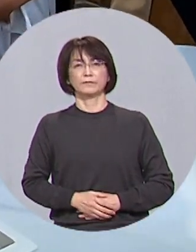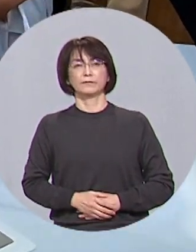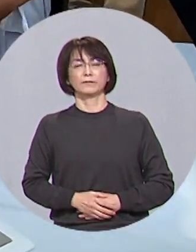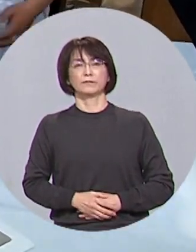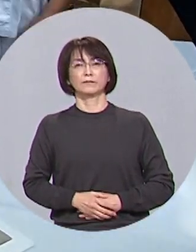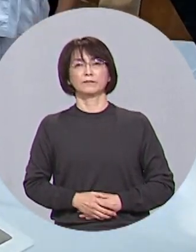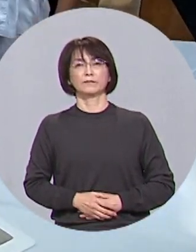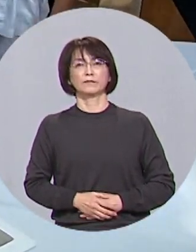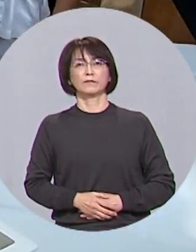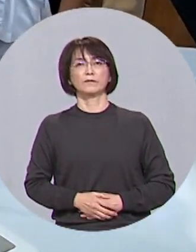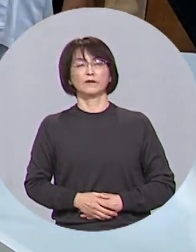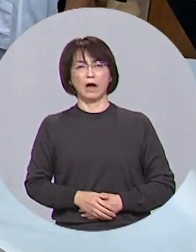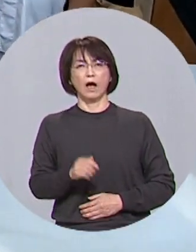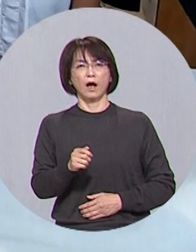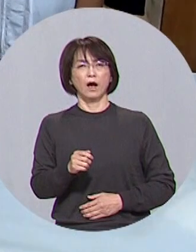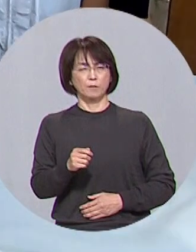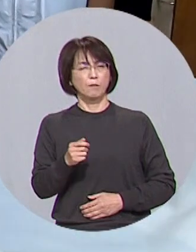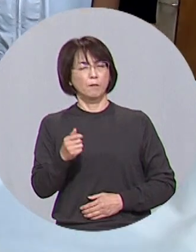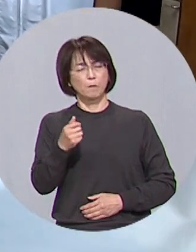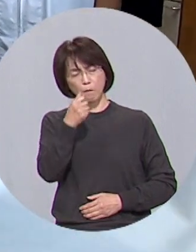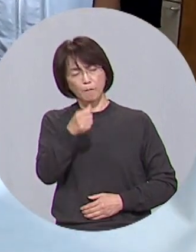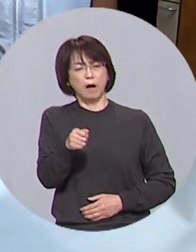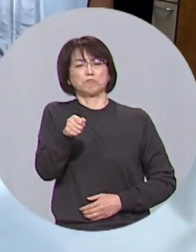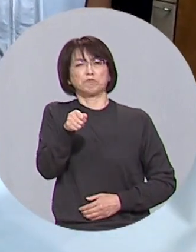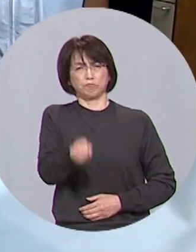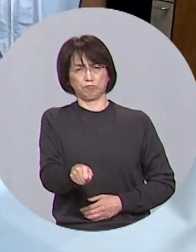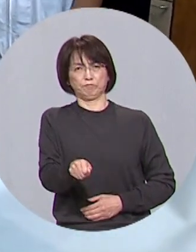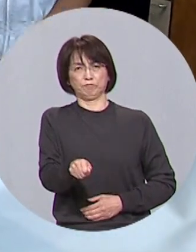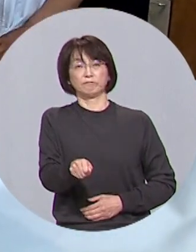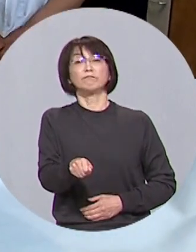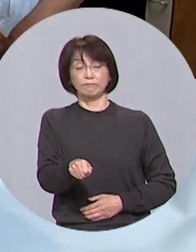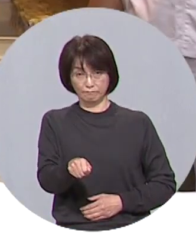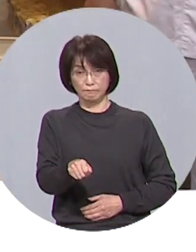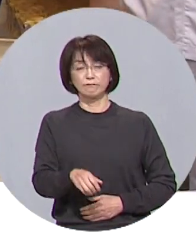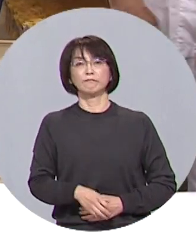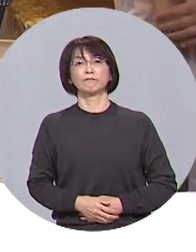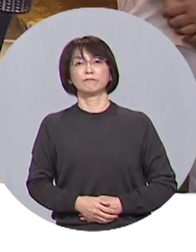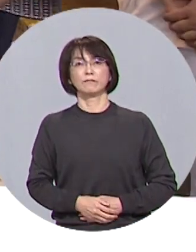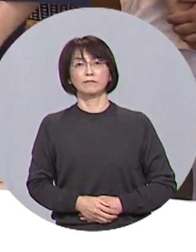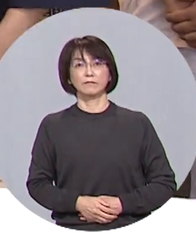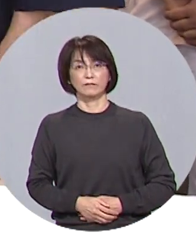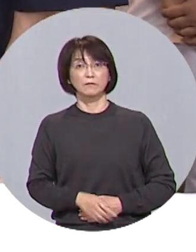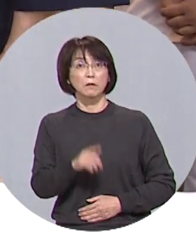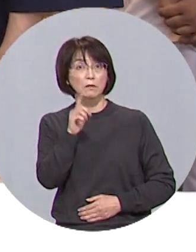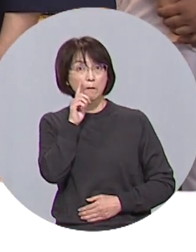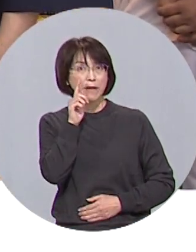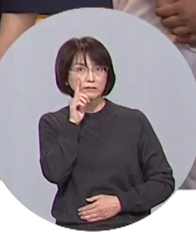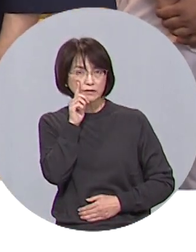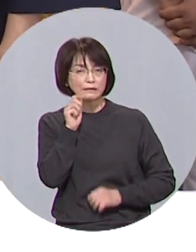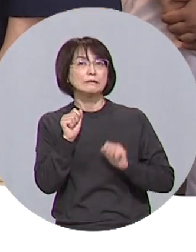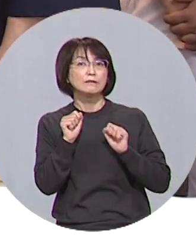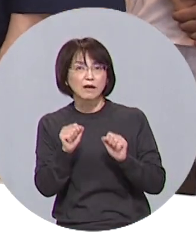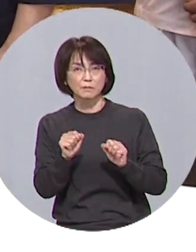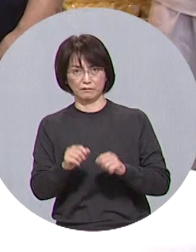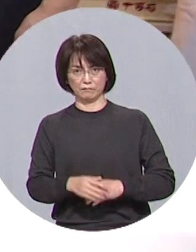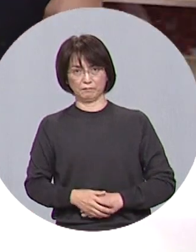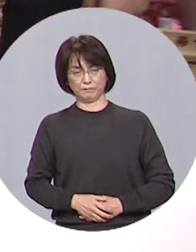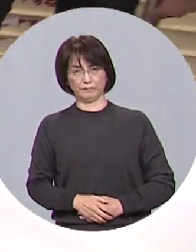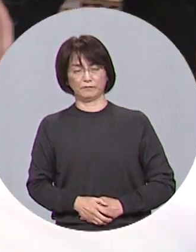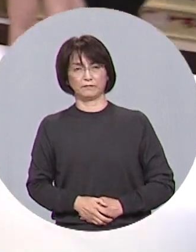あ、結構でも押してるよ。 はい、押し込んで ますね。結構押してる。 じゃあちょっと初焼き。